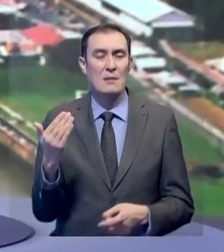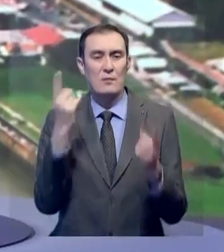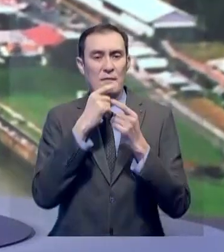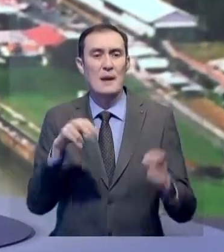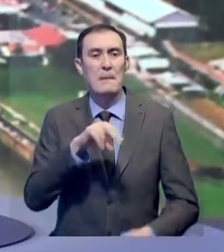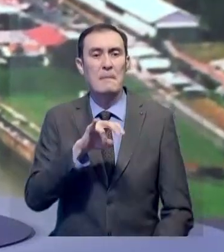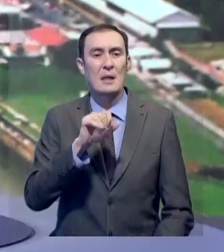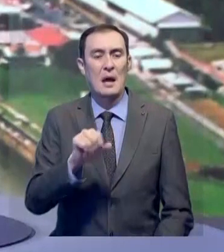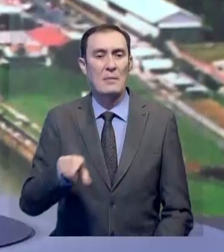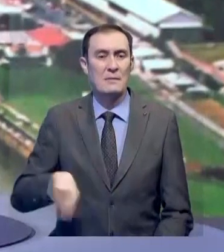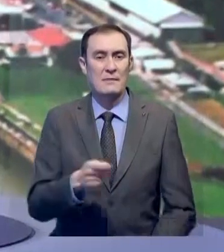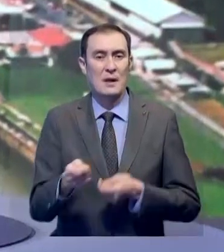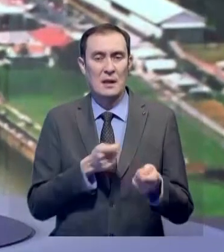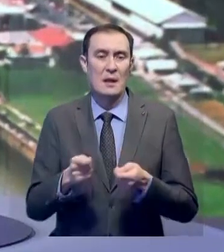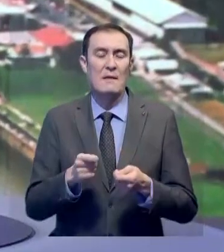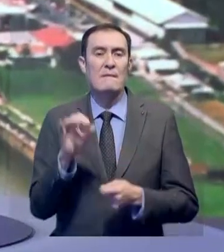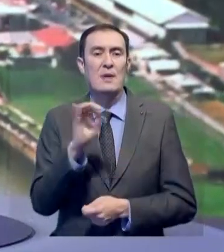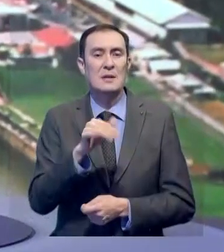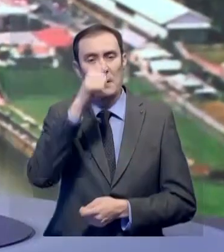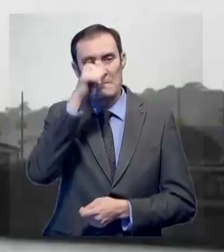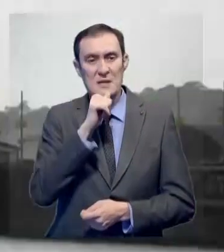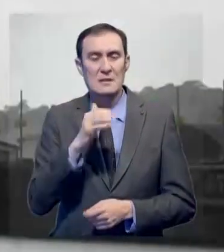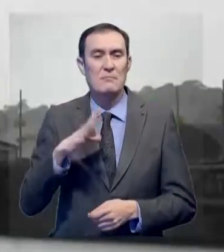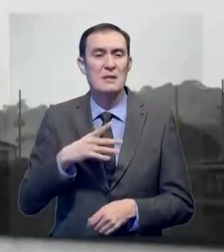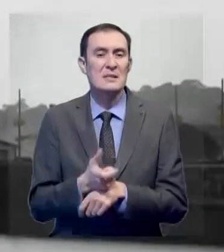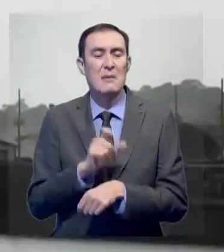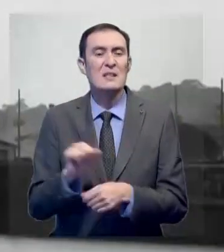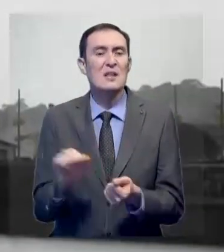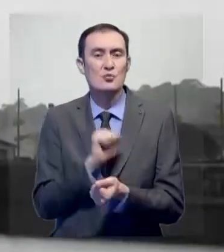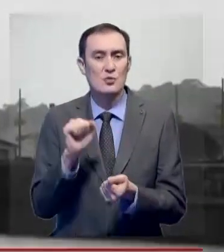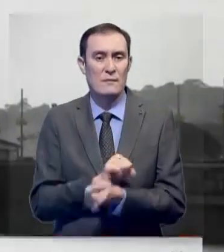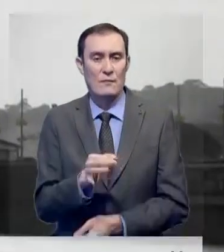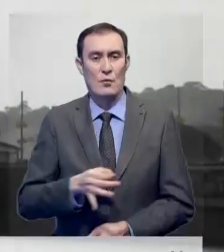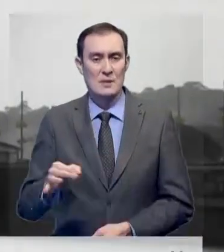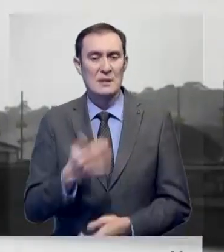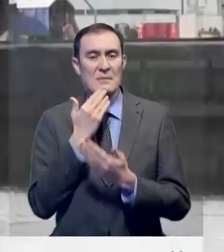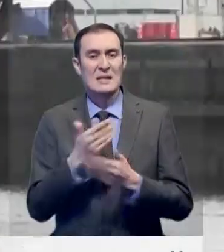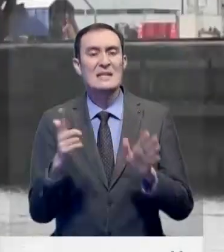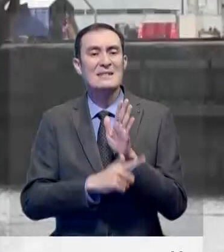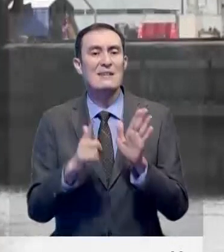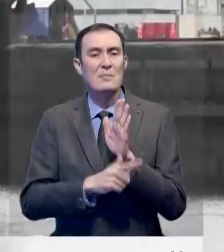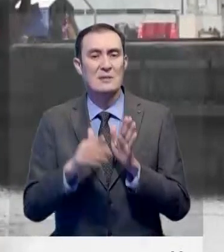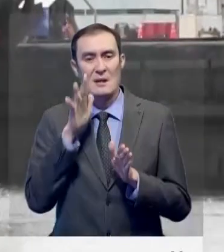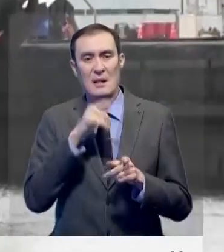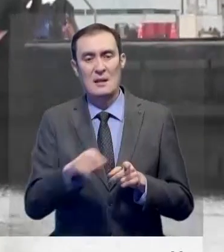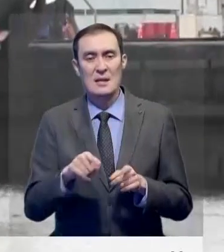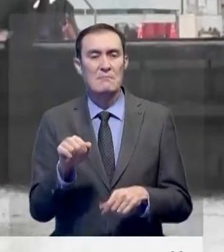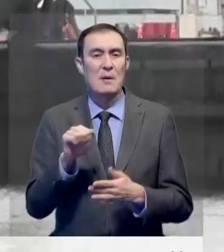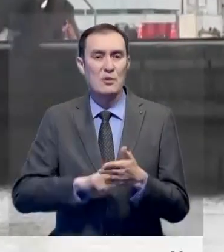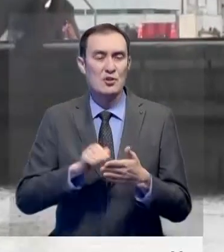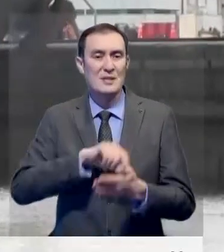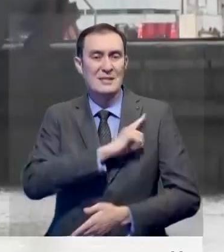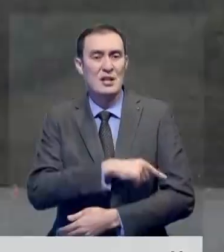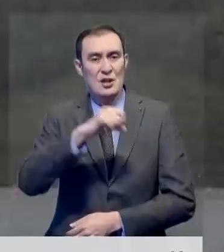информации администрации Панамского канала, октябрь этого года стал самым засушливым в регионе за последние 70 лет.